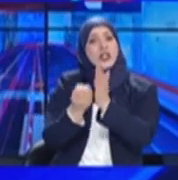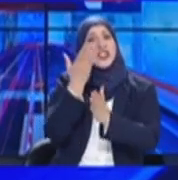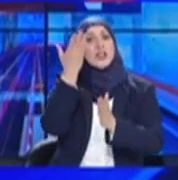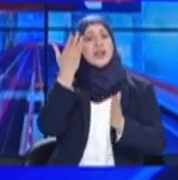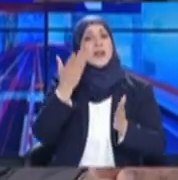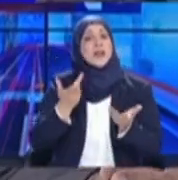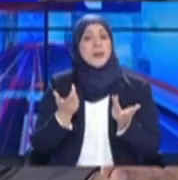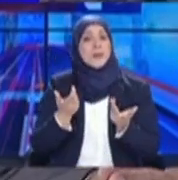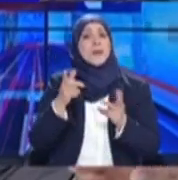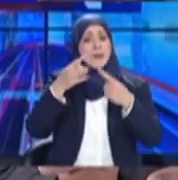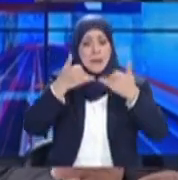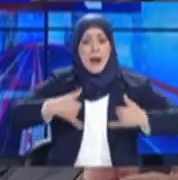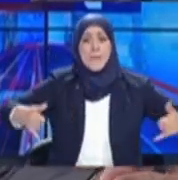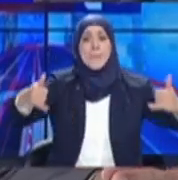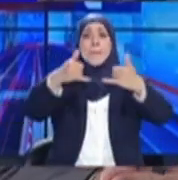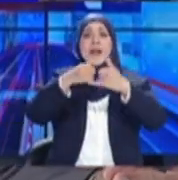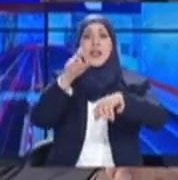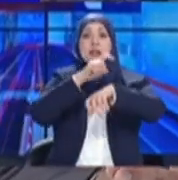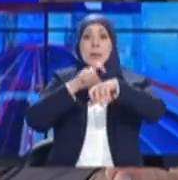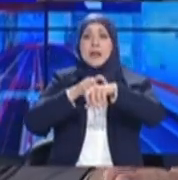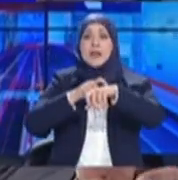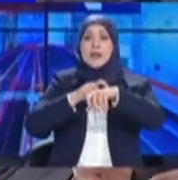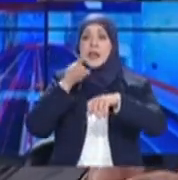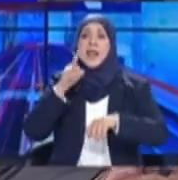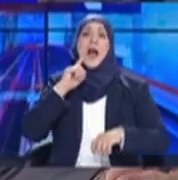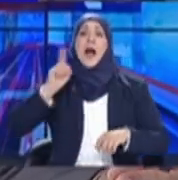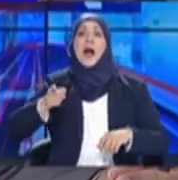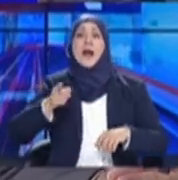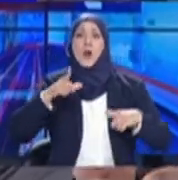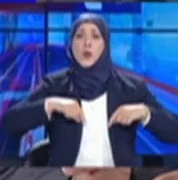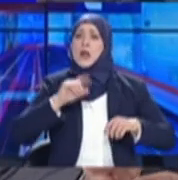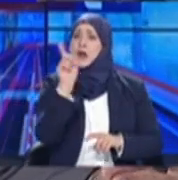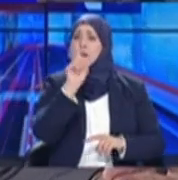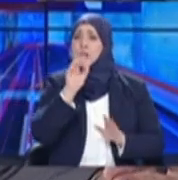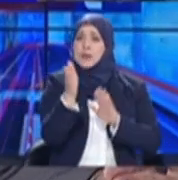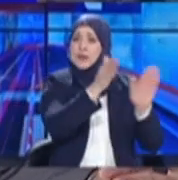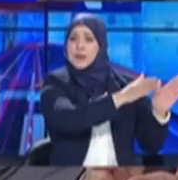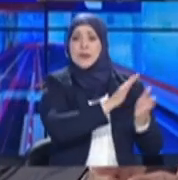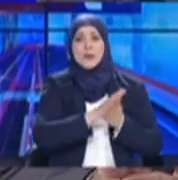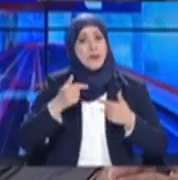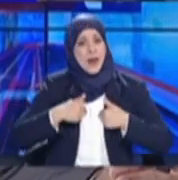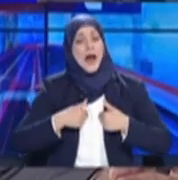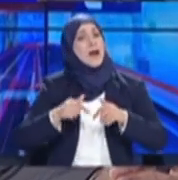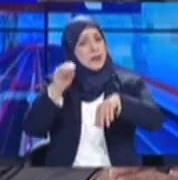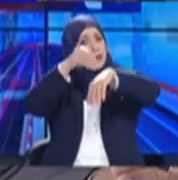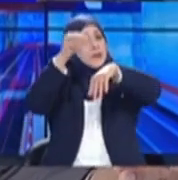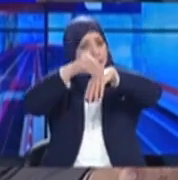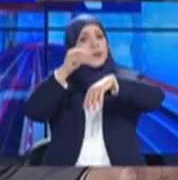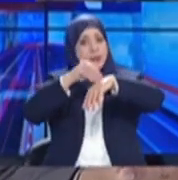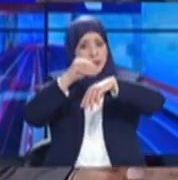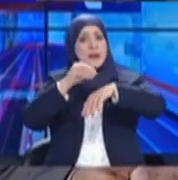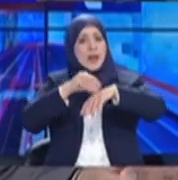المجالس البلديه مع الشديد الوزاره دونك احنا عملنا انداك برئاسه ال ال ال